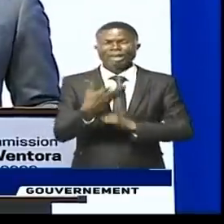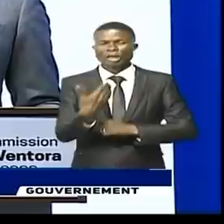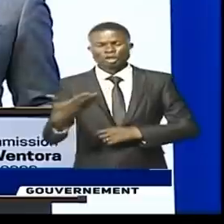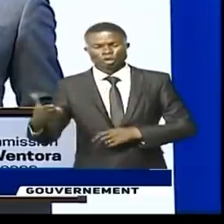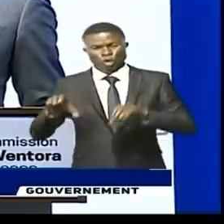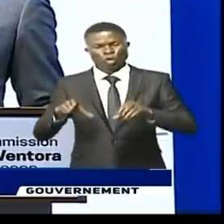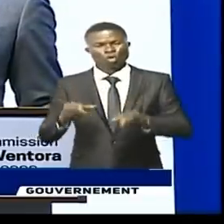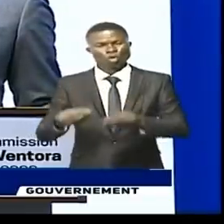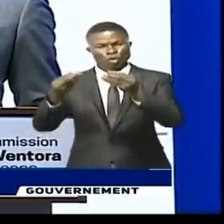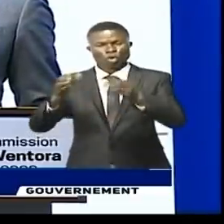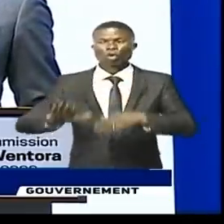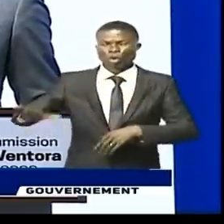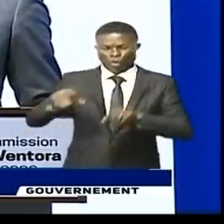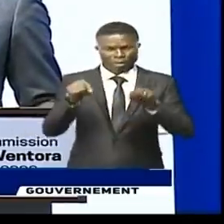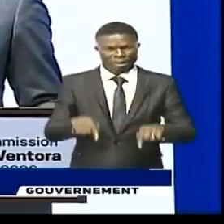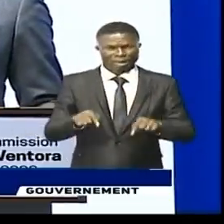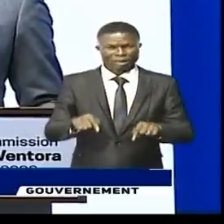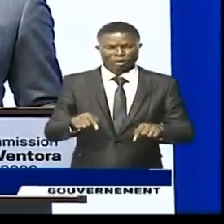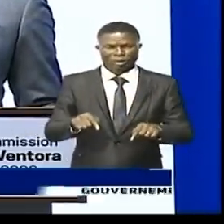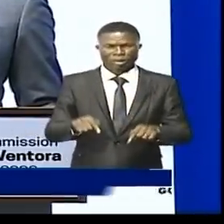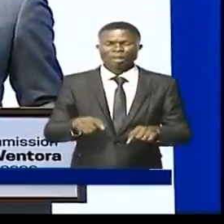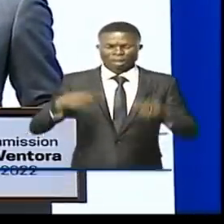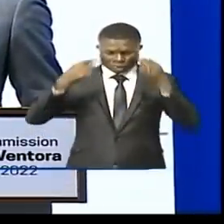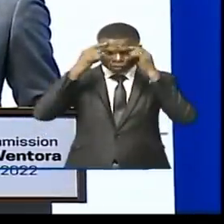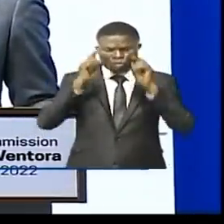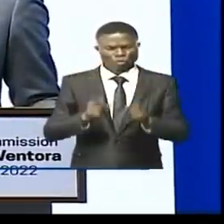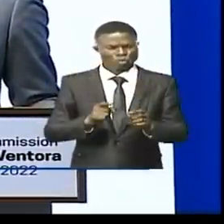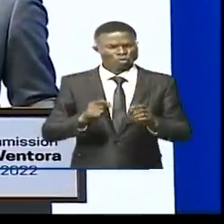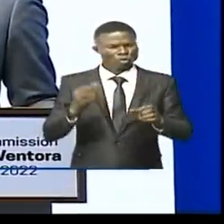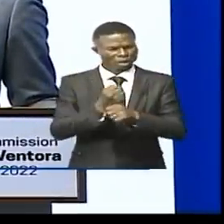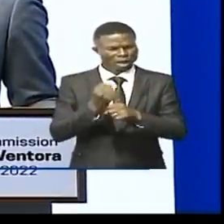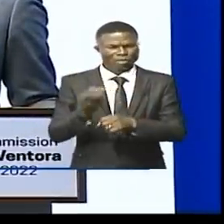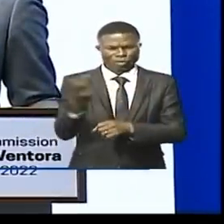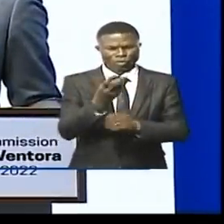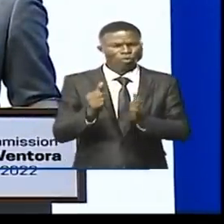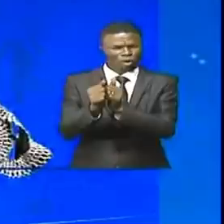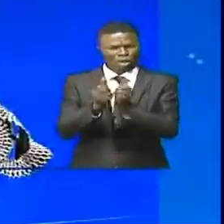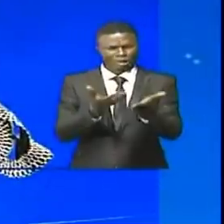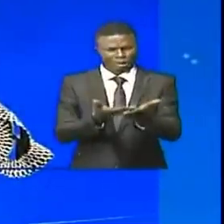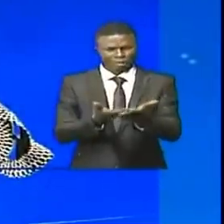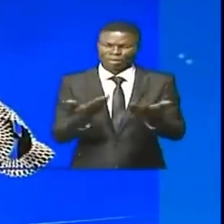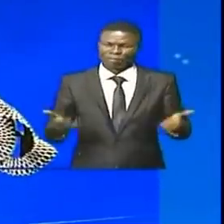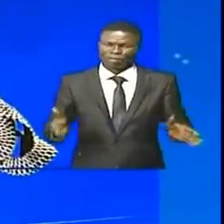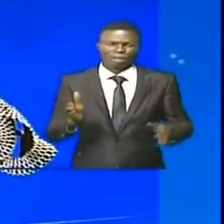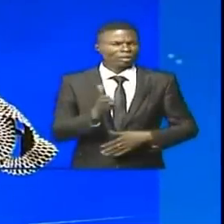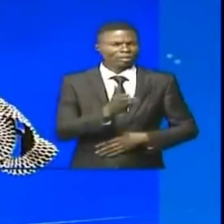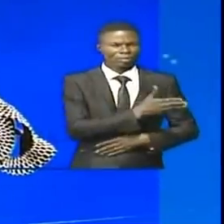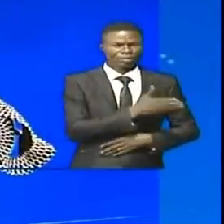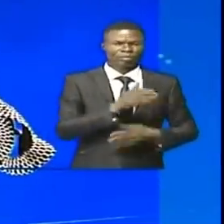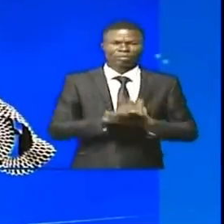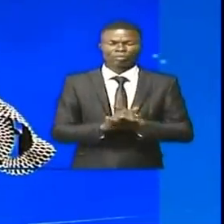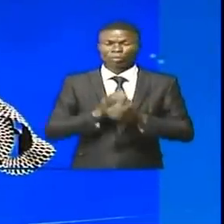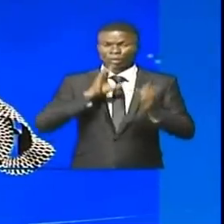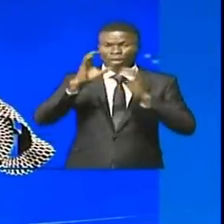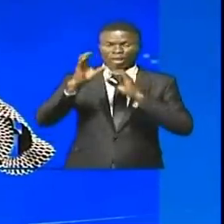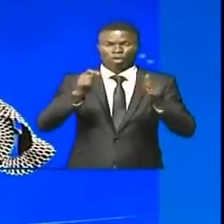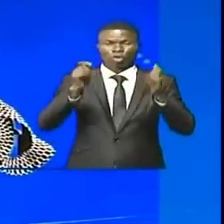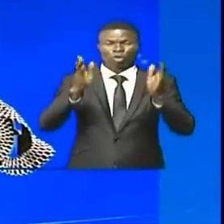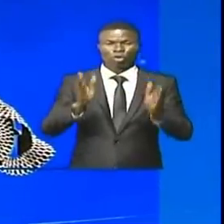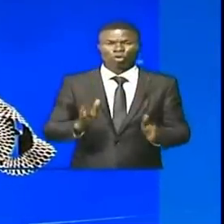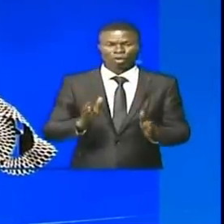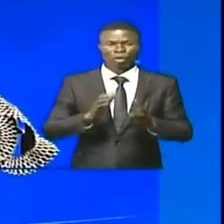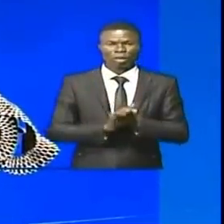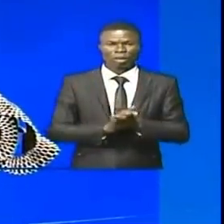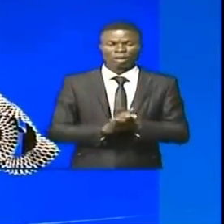la république dans ses droits nous sommes d'accord de pouvoir travailler ensemble dans un communiqué de presse dans lequel elle